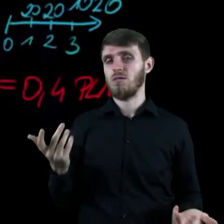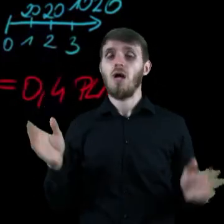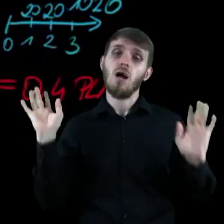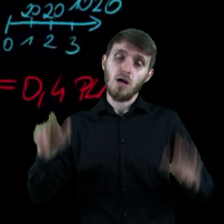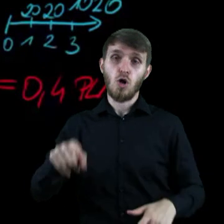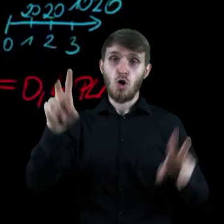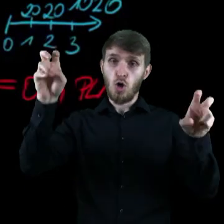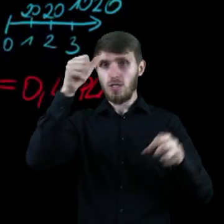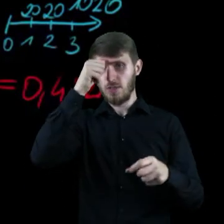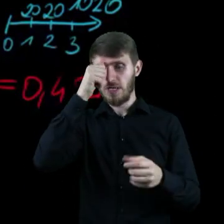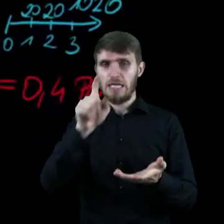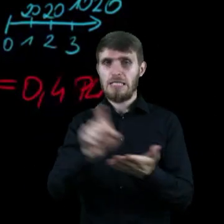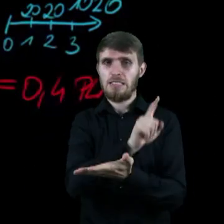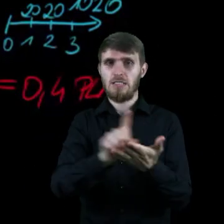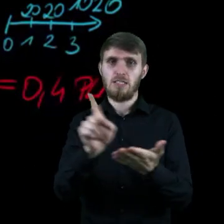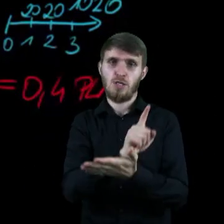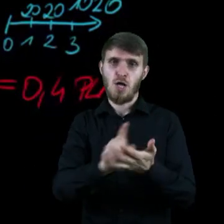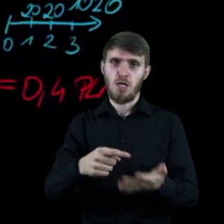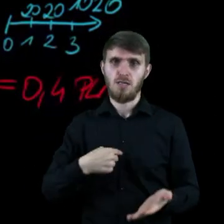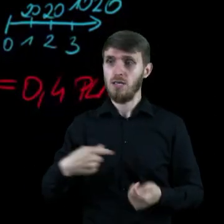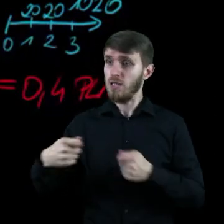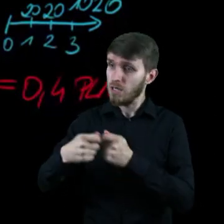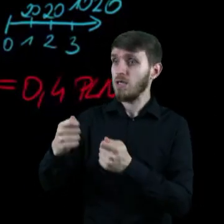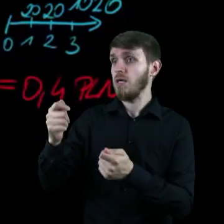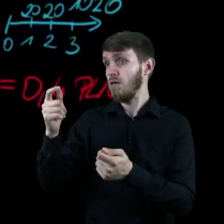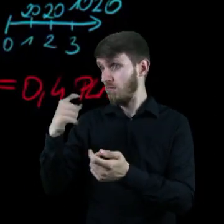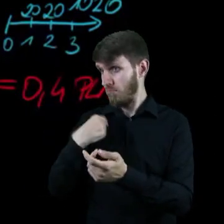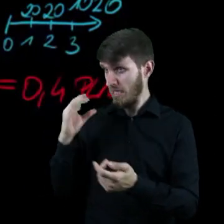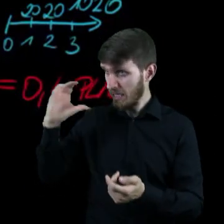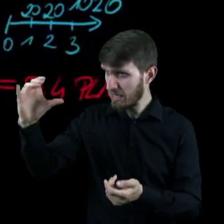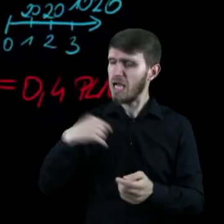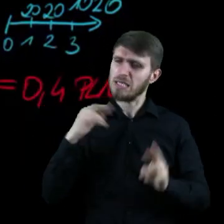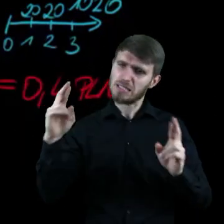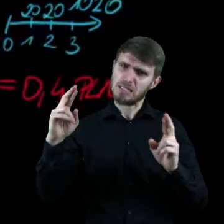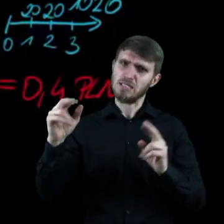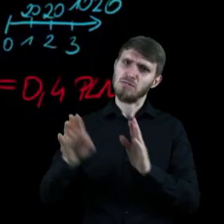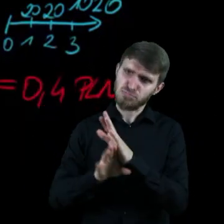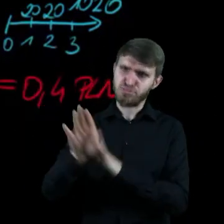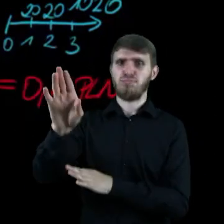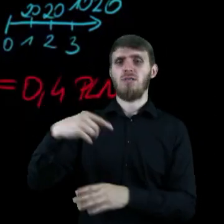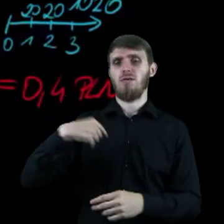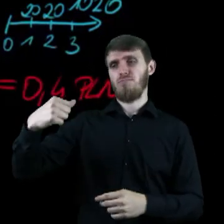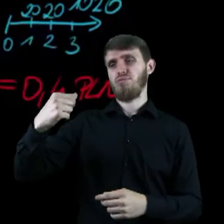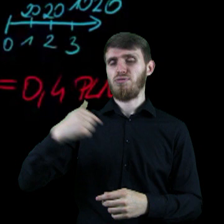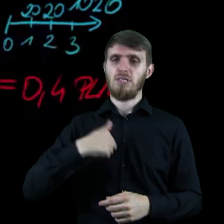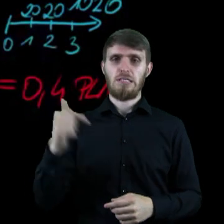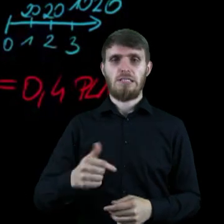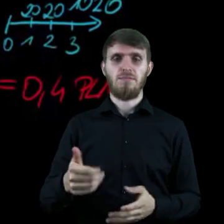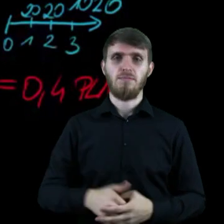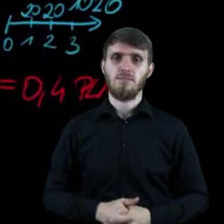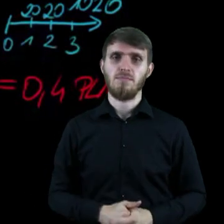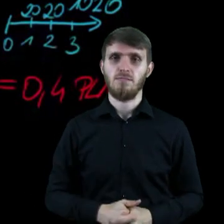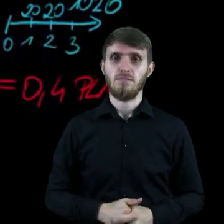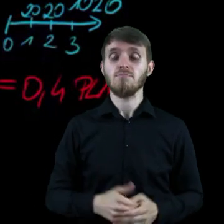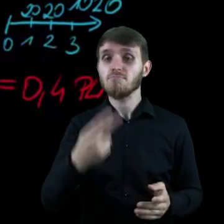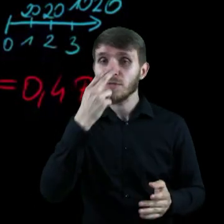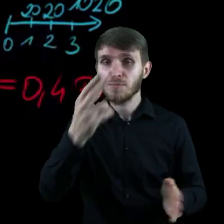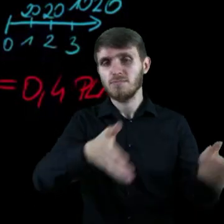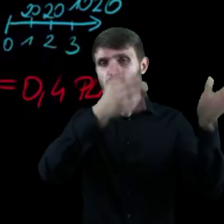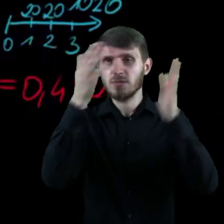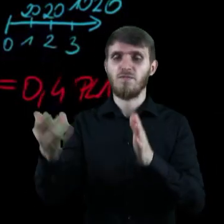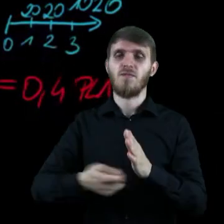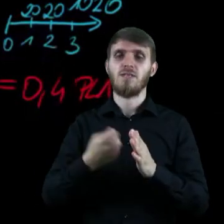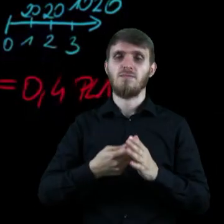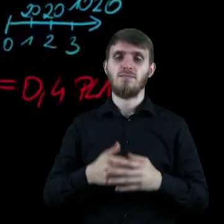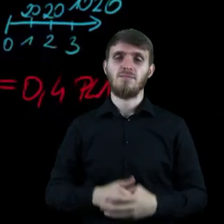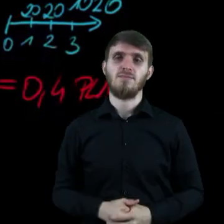kwotę. A jeżeli z kolei firma zbankrutuje, to moje udziały nic nie będą warte i to jest ryzyko, które ponoszę jako współwłaściciel.